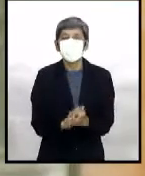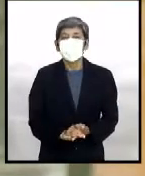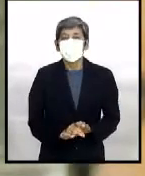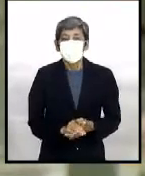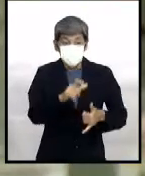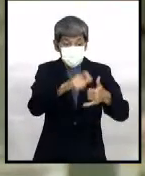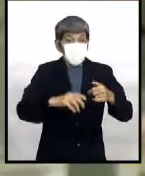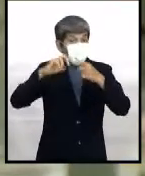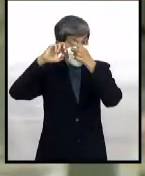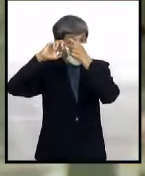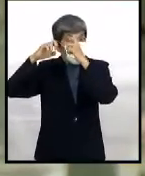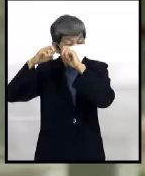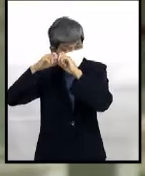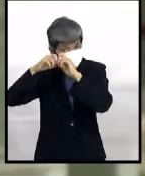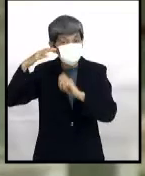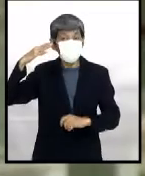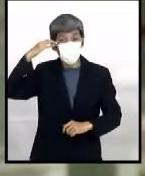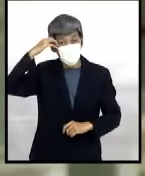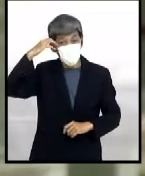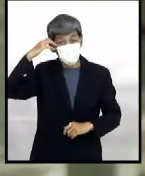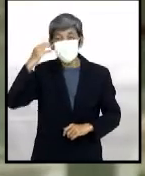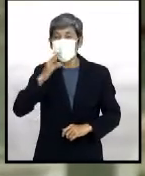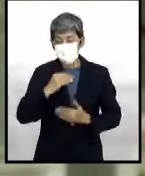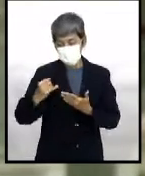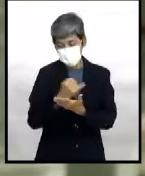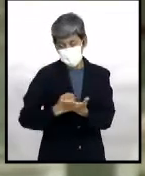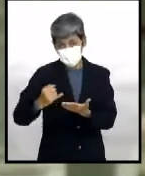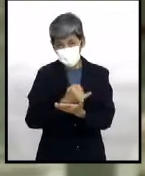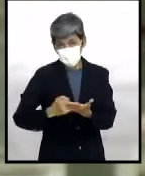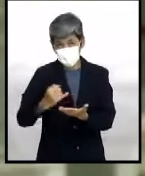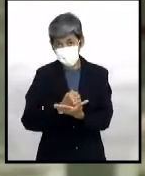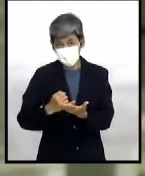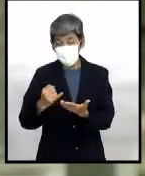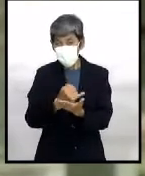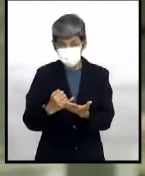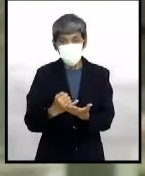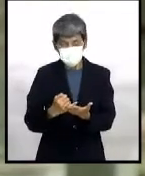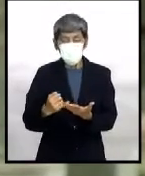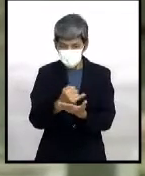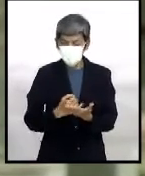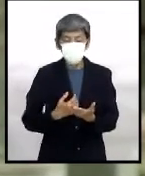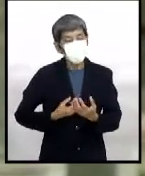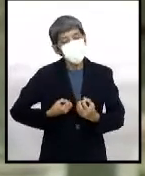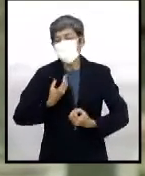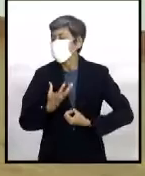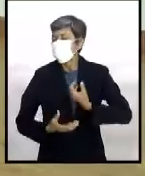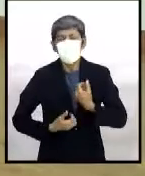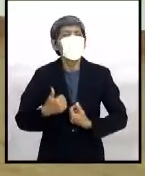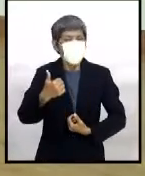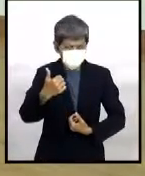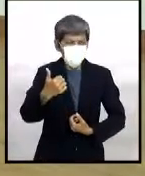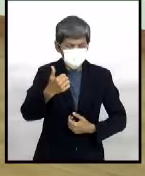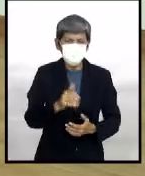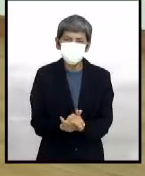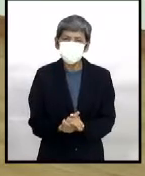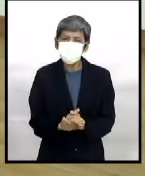อง ๆ ออทิสติกหรือว่าน้องๆดาวซินโดรมอ่ะเวลาเขาวาดภาพหรือเวลาสื่อมันก็สามารถสื่อได้เหมือนปกติทั่วไป ใช่เ